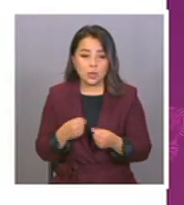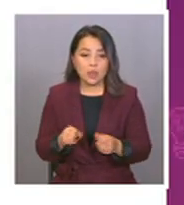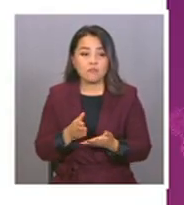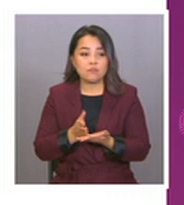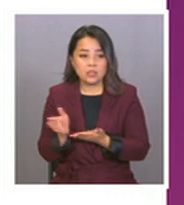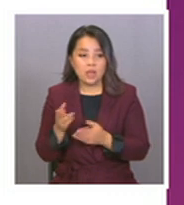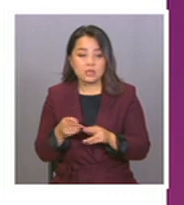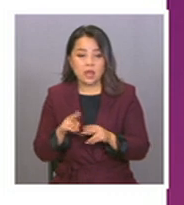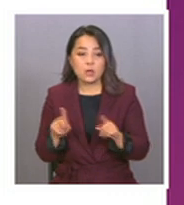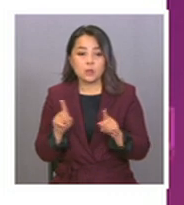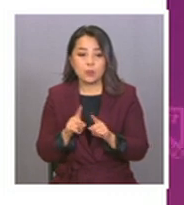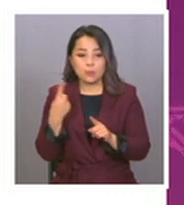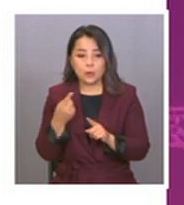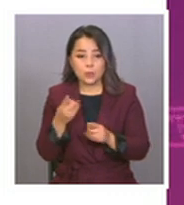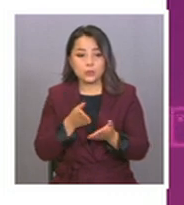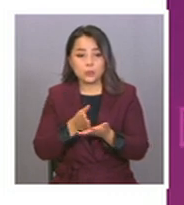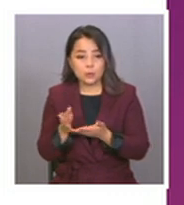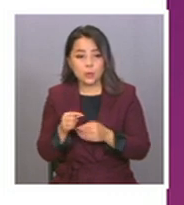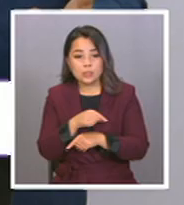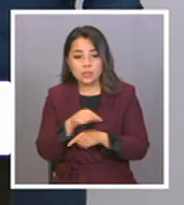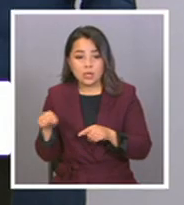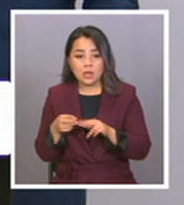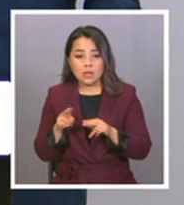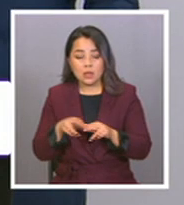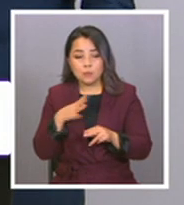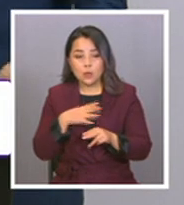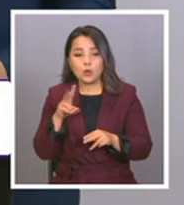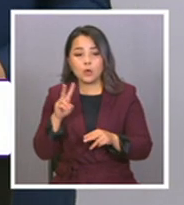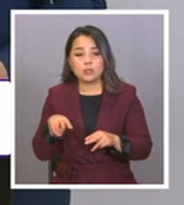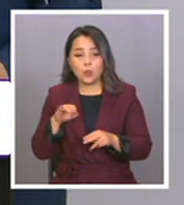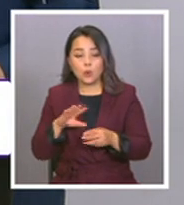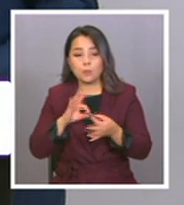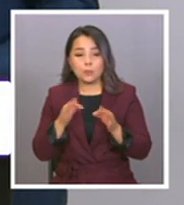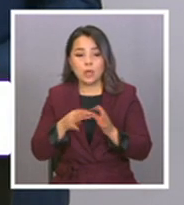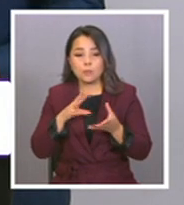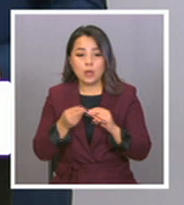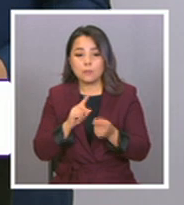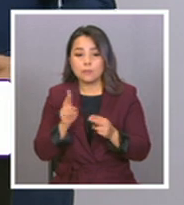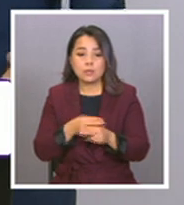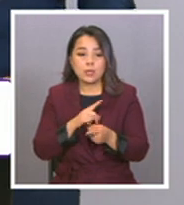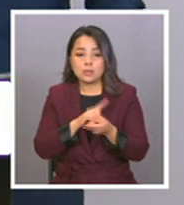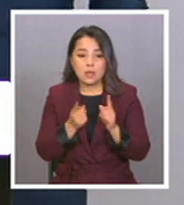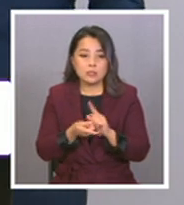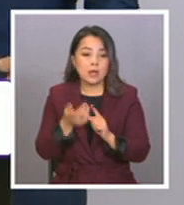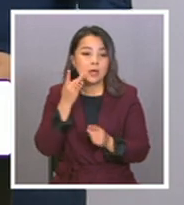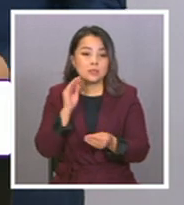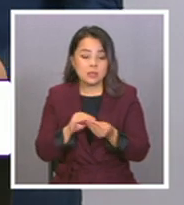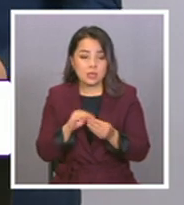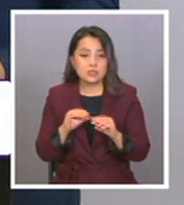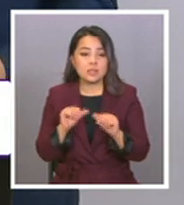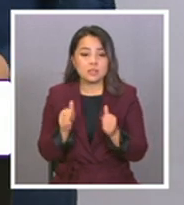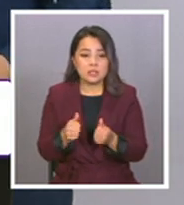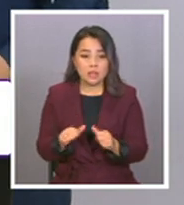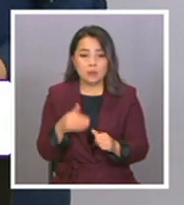бір түзудің бойымен бағытталған, әрі үдеудің мәні өзгермейтін болса, дене